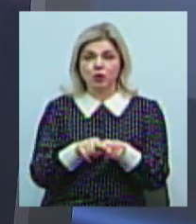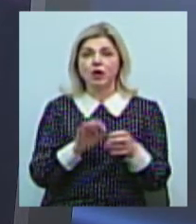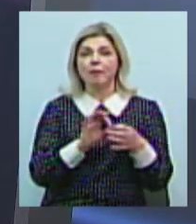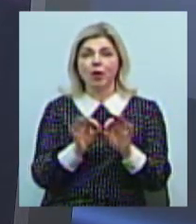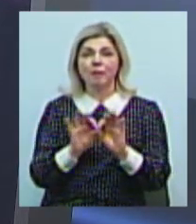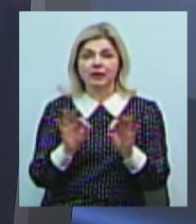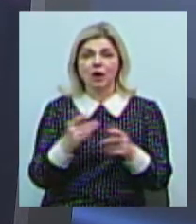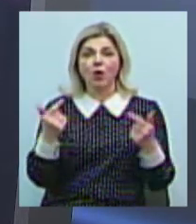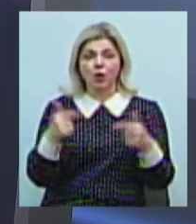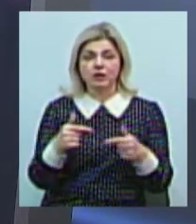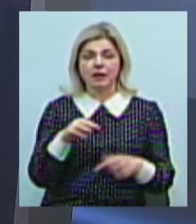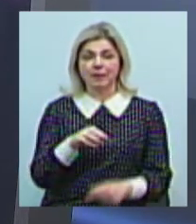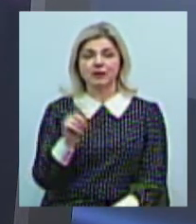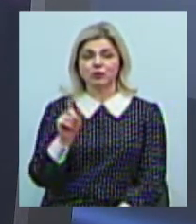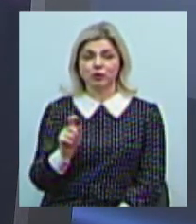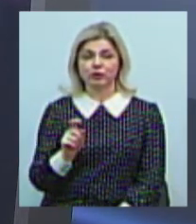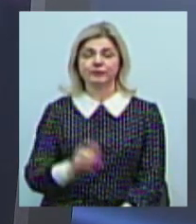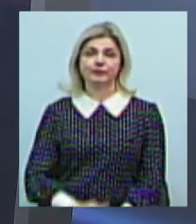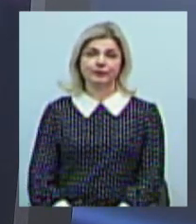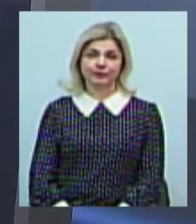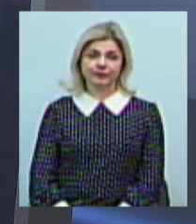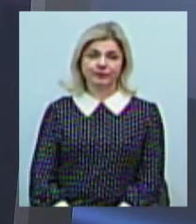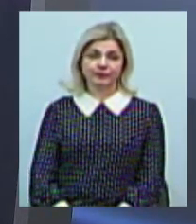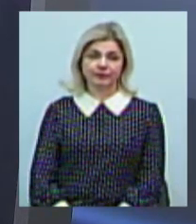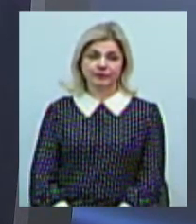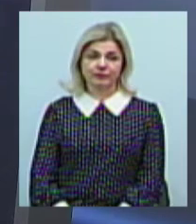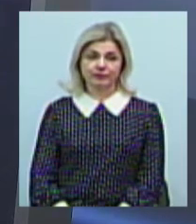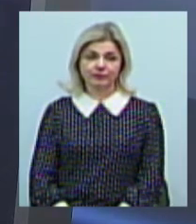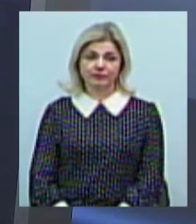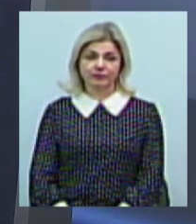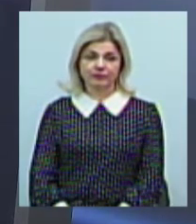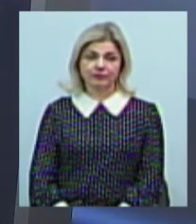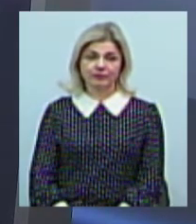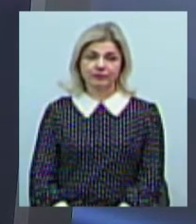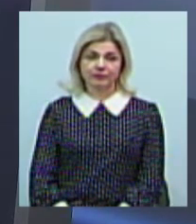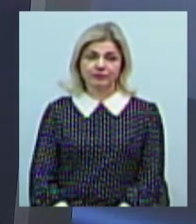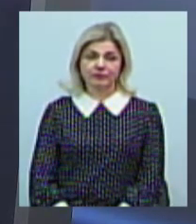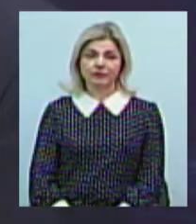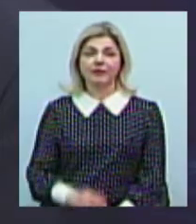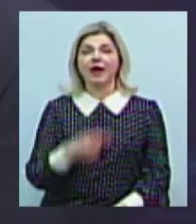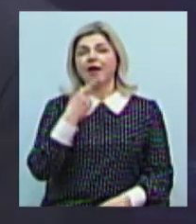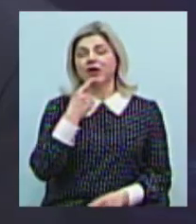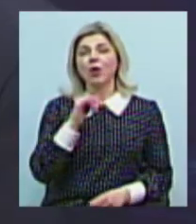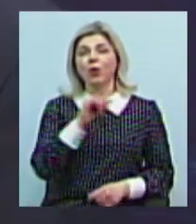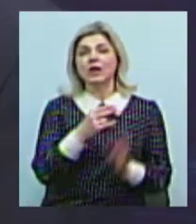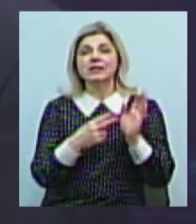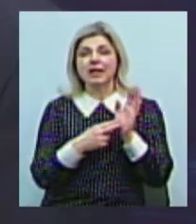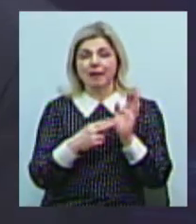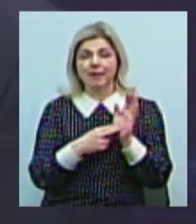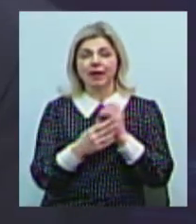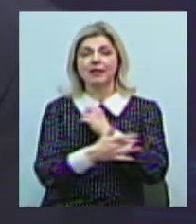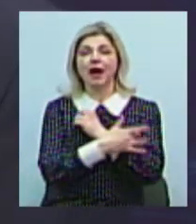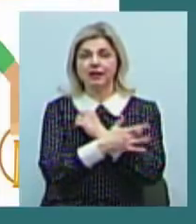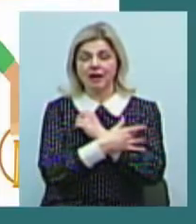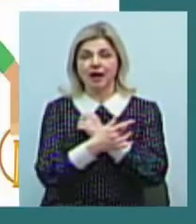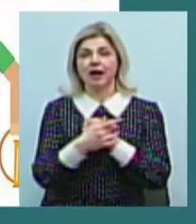наш гість Михайло Золотухін. Прошу. Ну, знаєте, як говориться, у семи нянек дитя без глаза. Питання